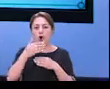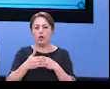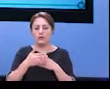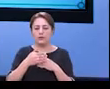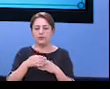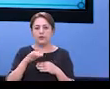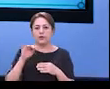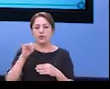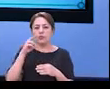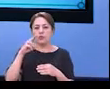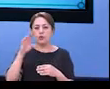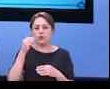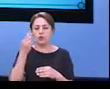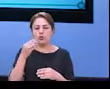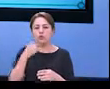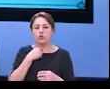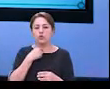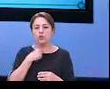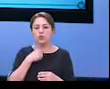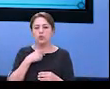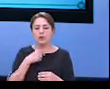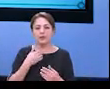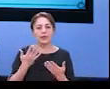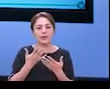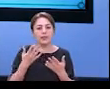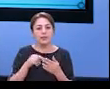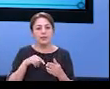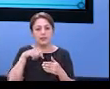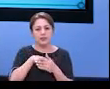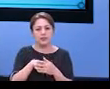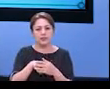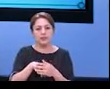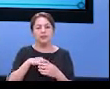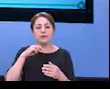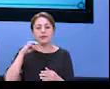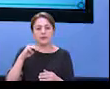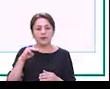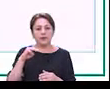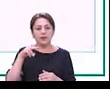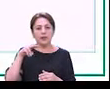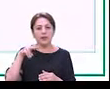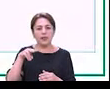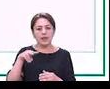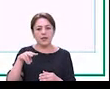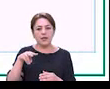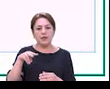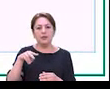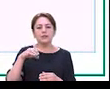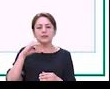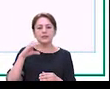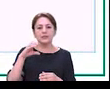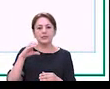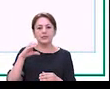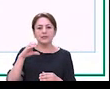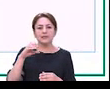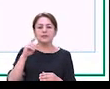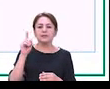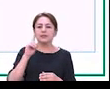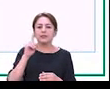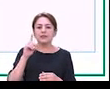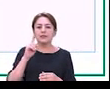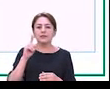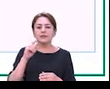undosh tovushlariga quyidagi tovushlar kiradi. T, L, S,